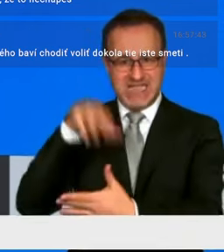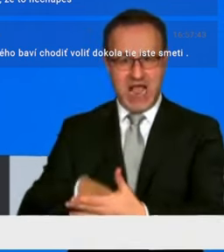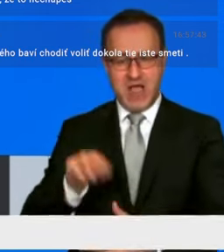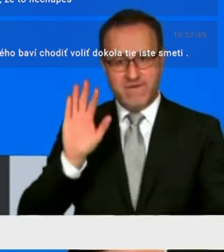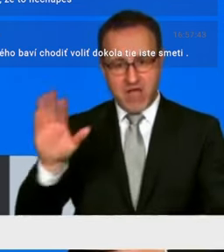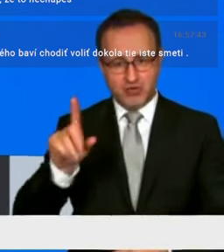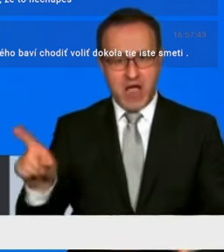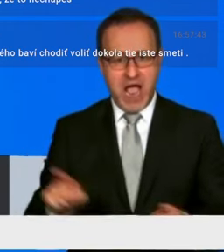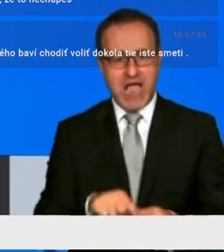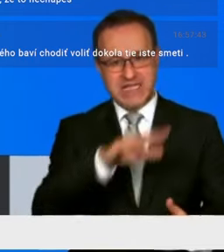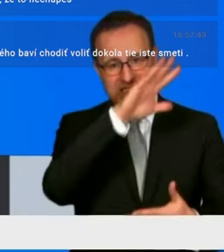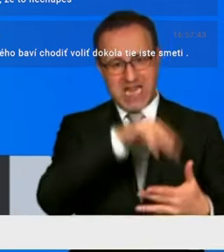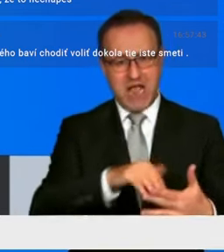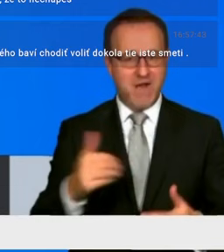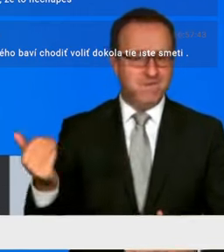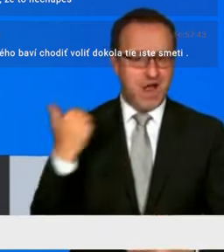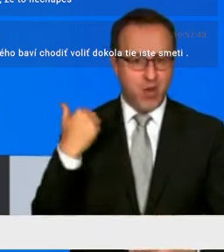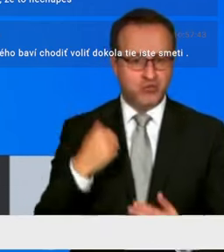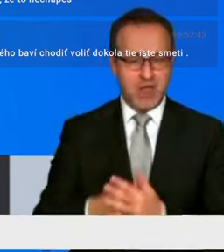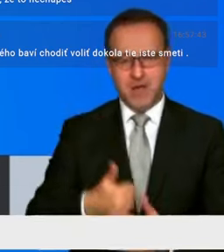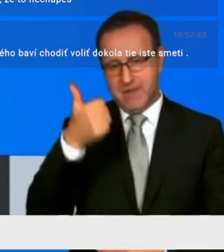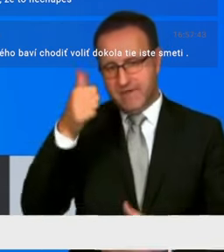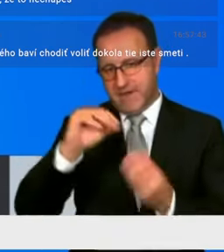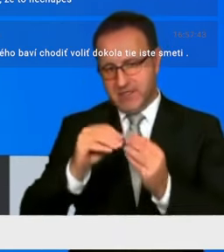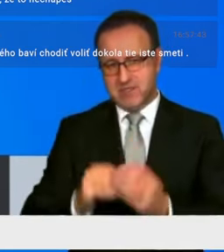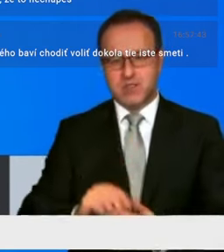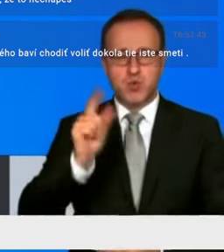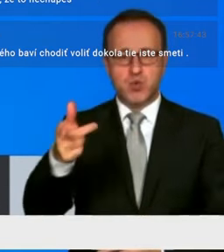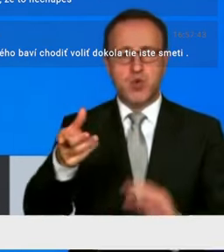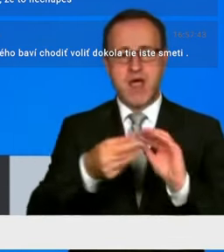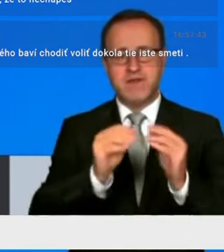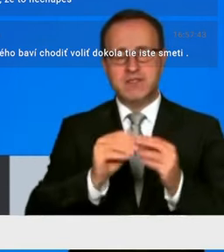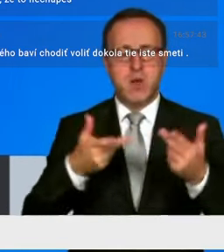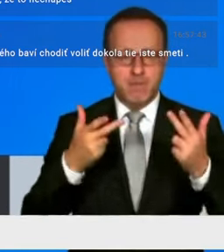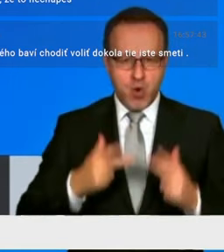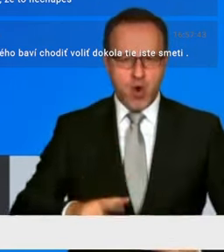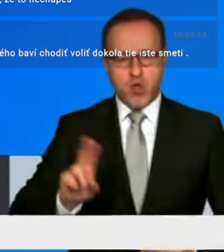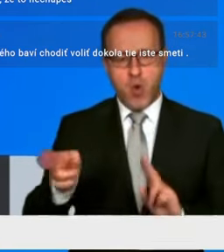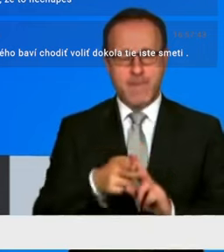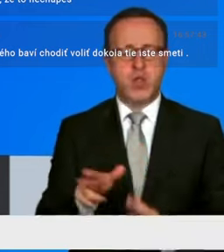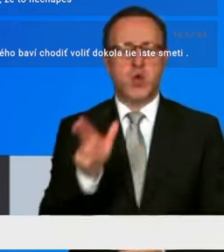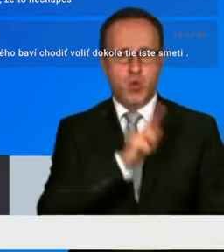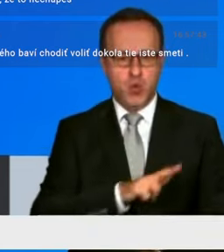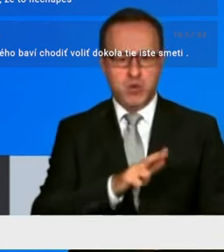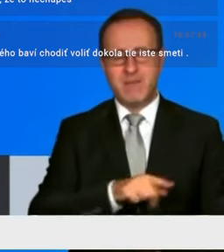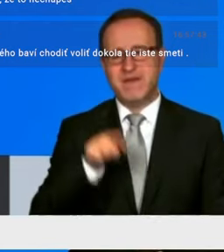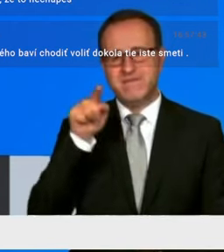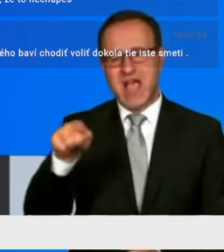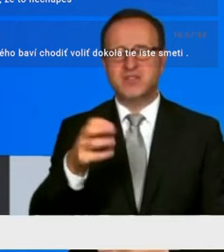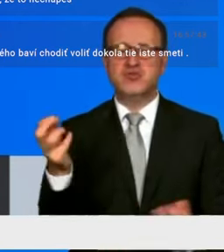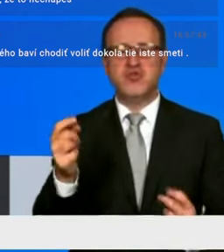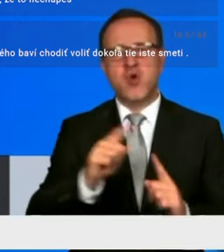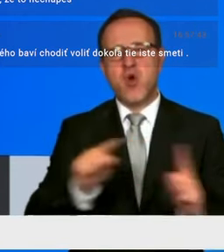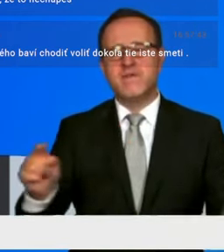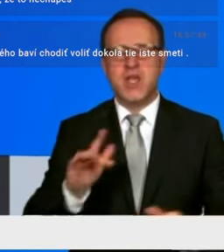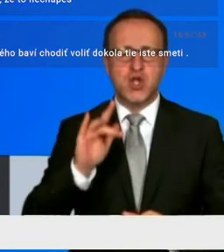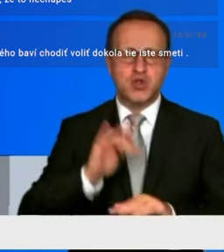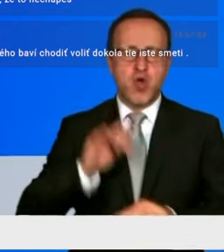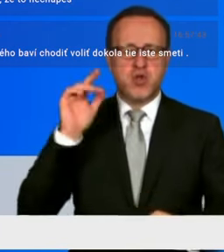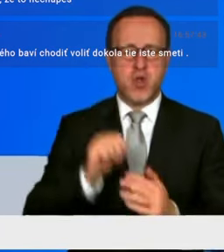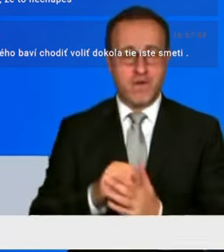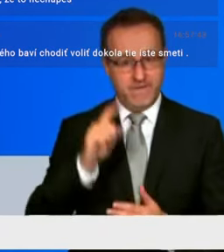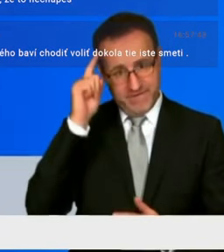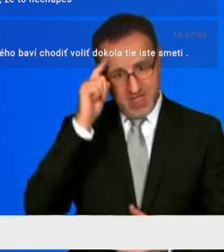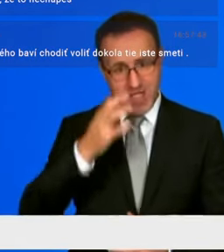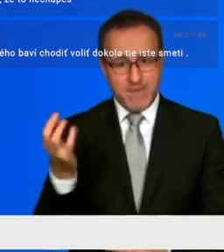a stránka falošná to je prvá vec druhá vec pokojne vyjadrím opätovne ľútosť ak sa vás čokoľvek dotklo Ale viete prečo to je